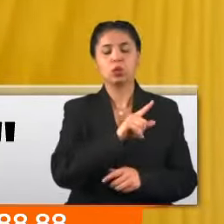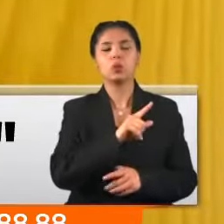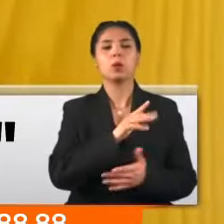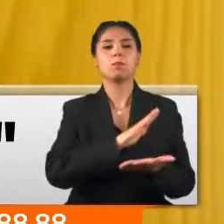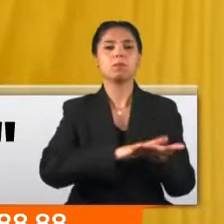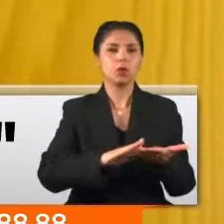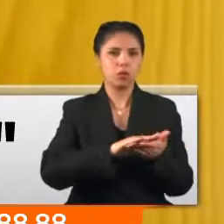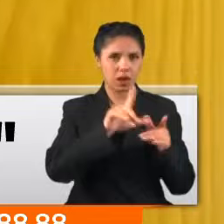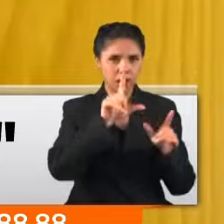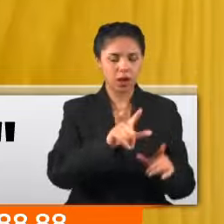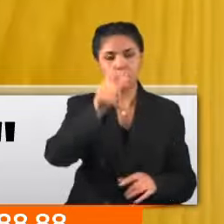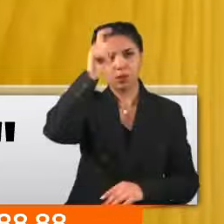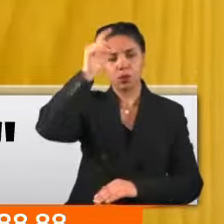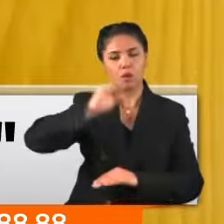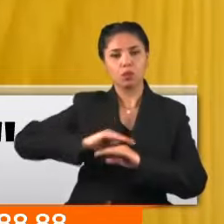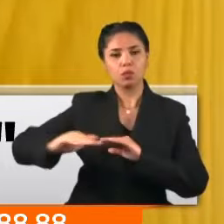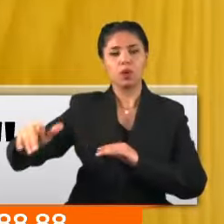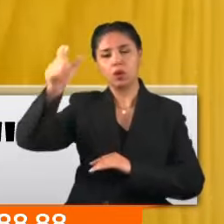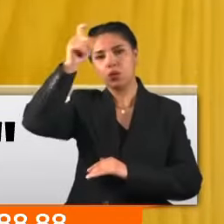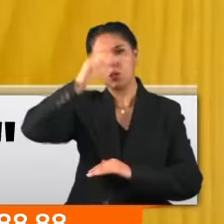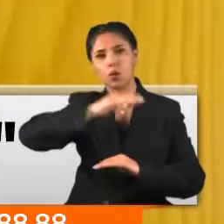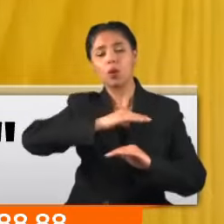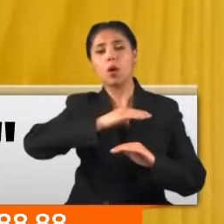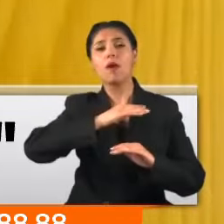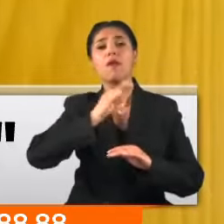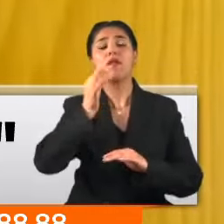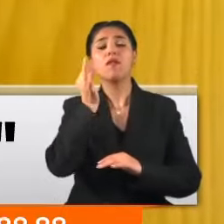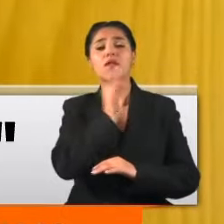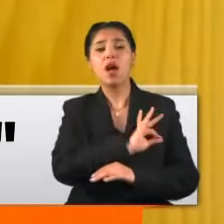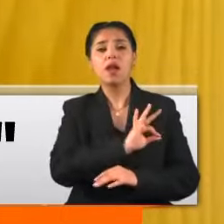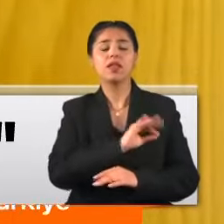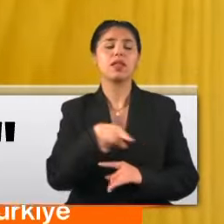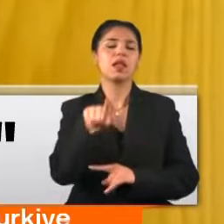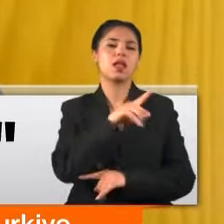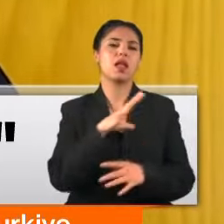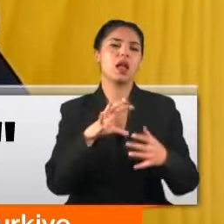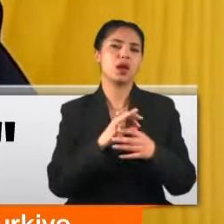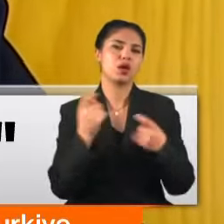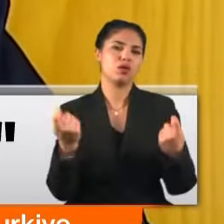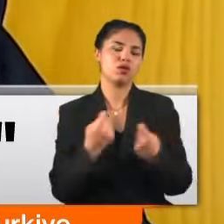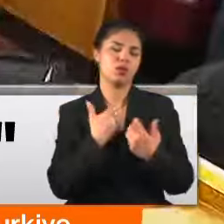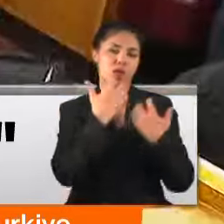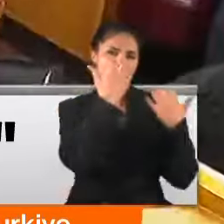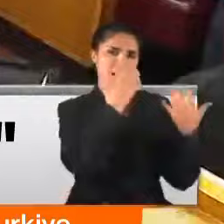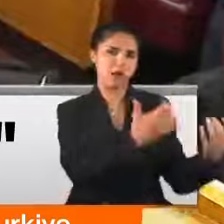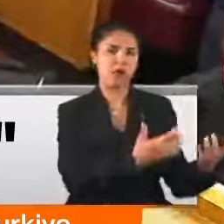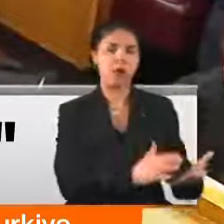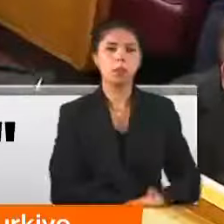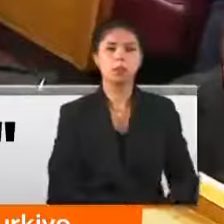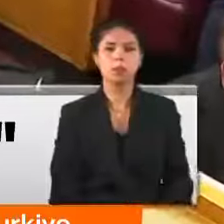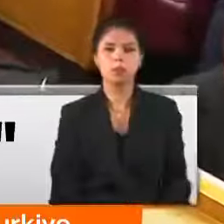ve Türkiye ortak paydasında adam gibi duruş göstermesini kendisine tavsiye ediyorum.